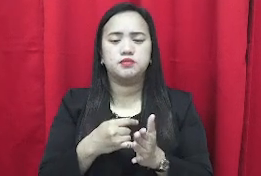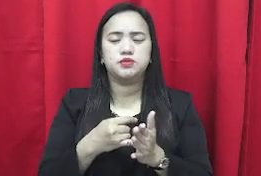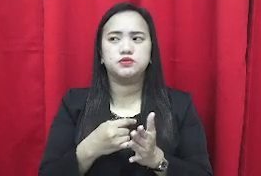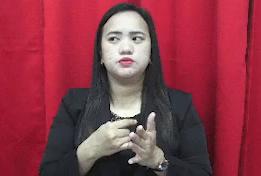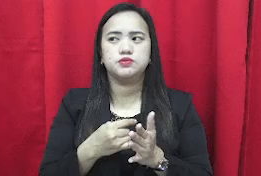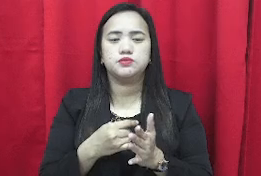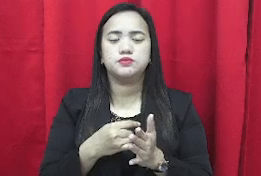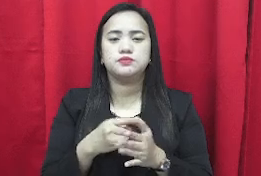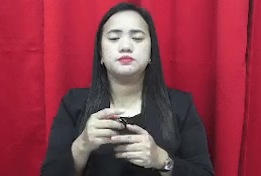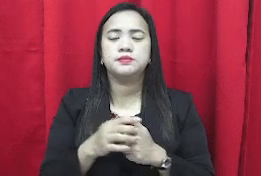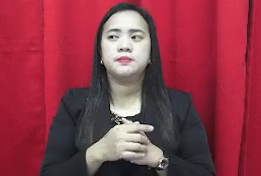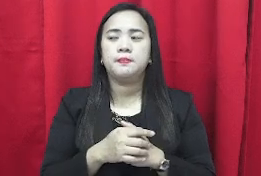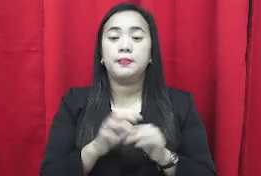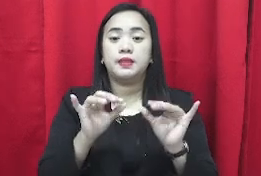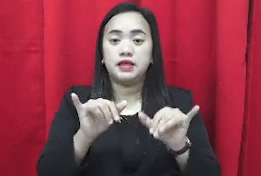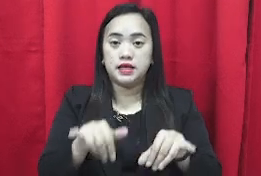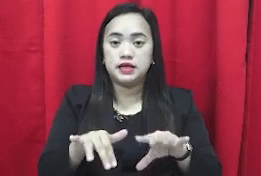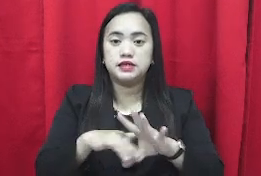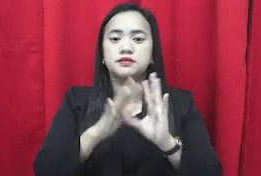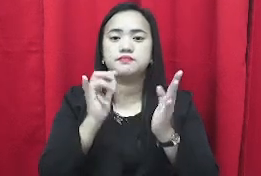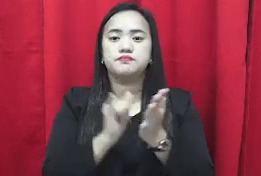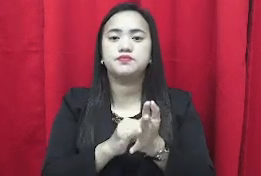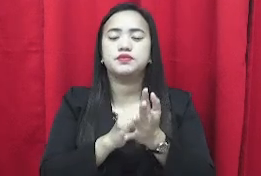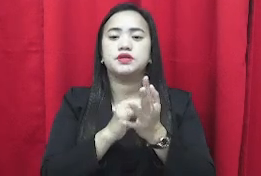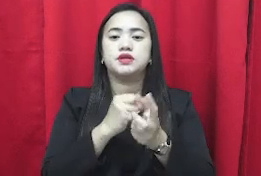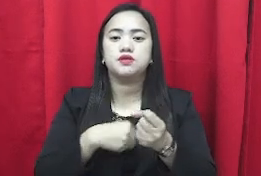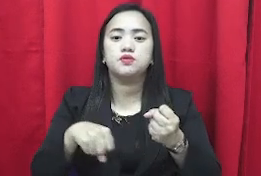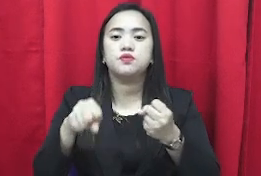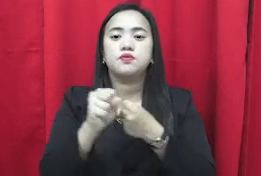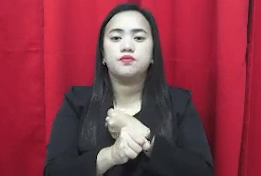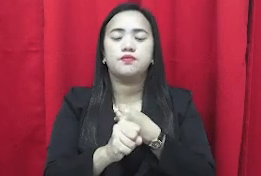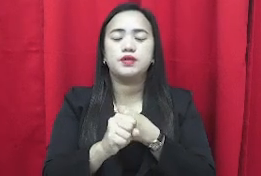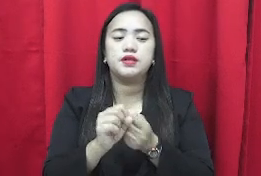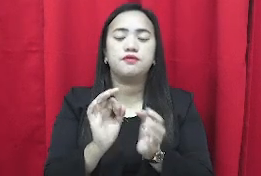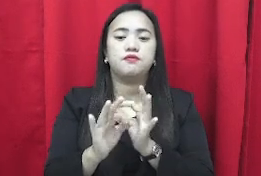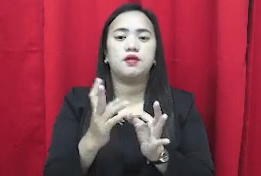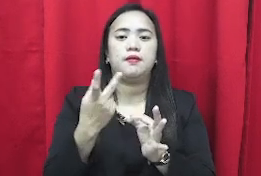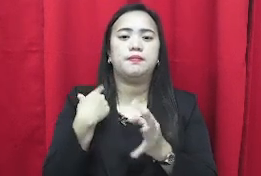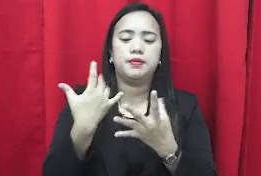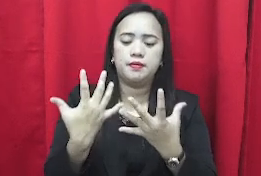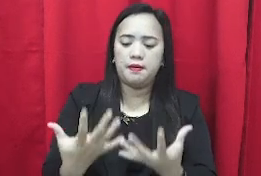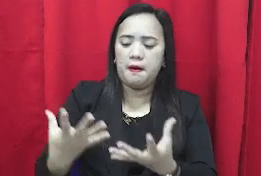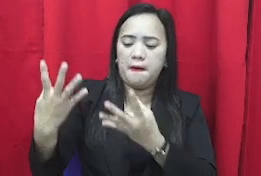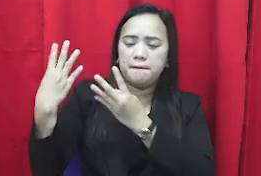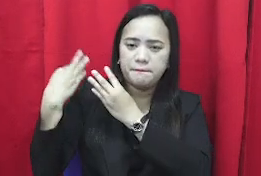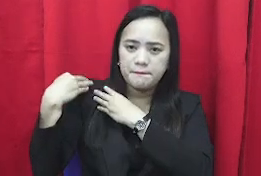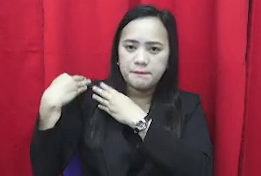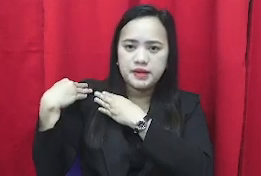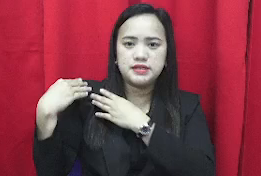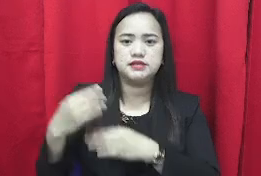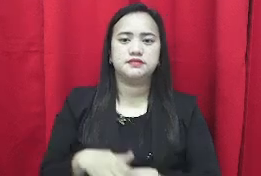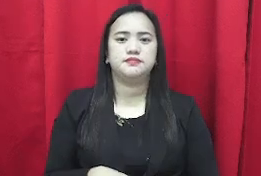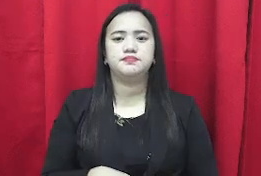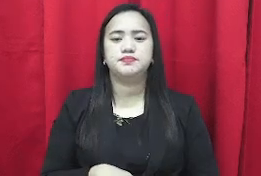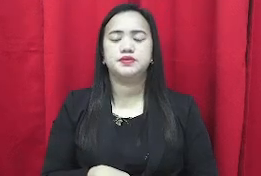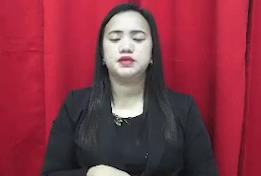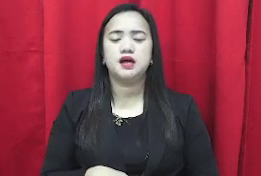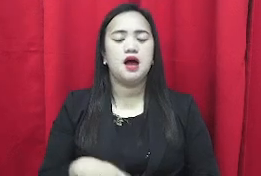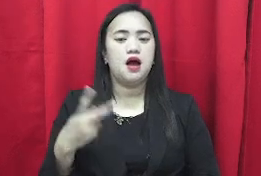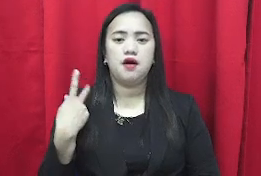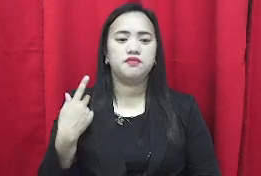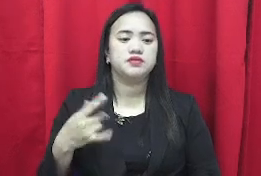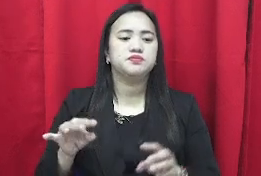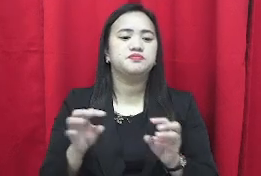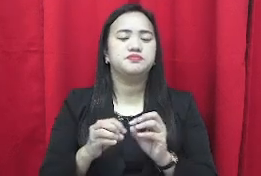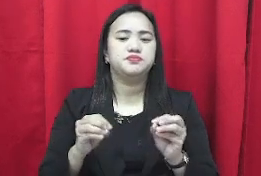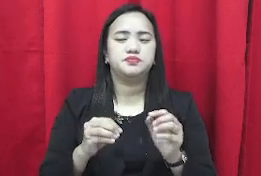Noel sir Rudy Yes bakit kung meron mang kabigatan ang sinasabi nating dinadala Wala tayo sa kalingkingan ng